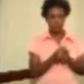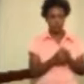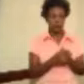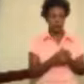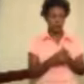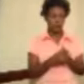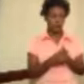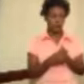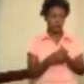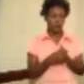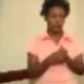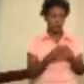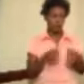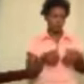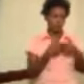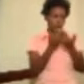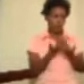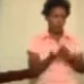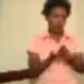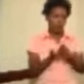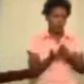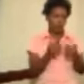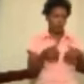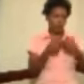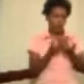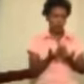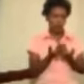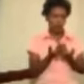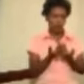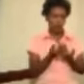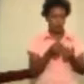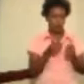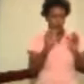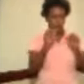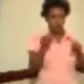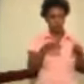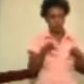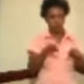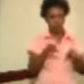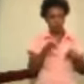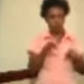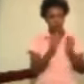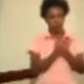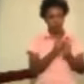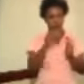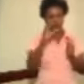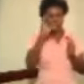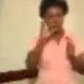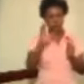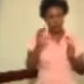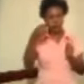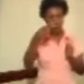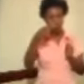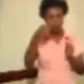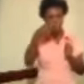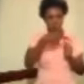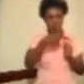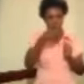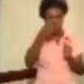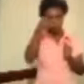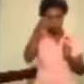que qui Jean nous pral reconstituer et dynamique fonctionnement de la CIRH pour bailler la partie haïtienne voit que le mérité